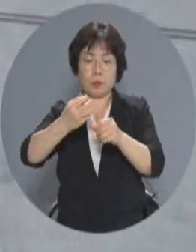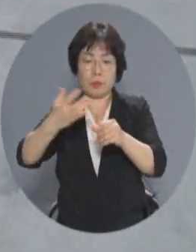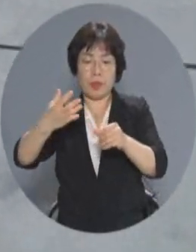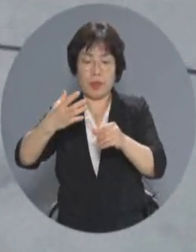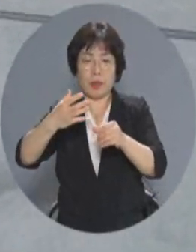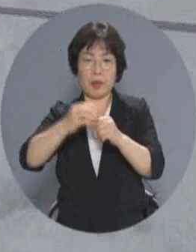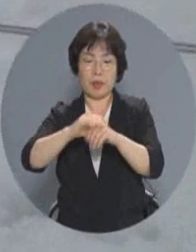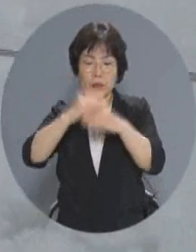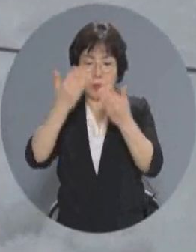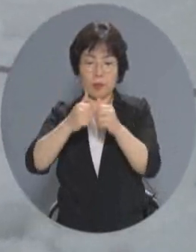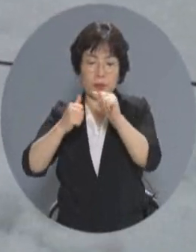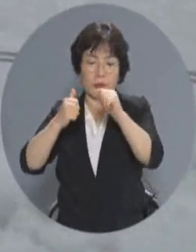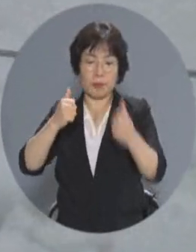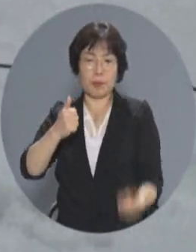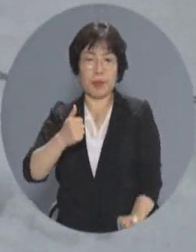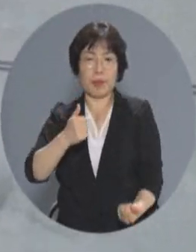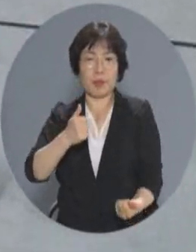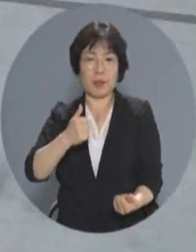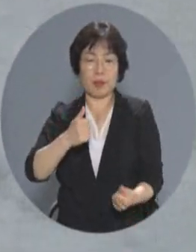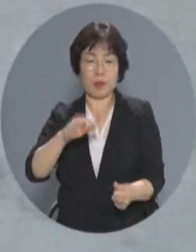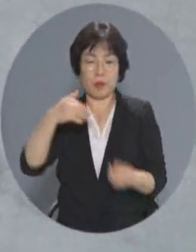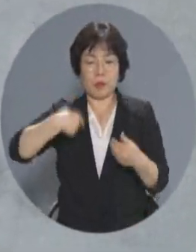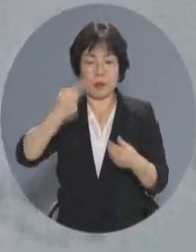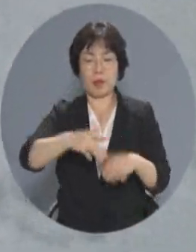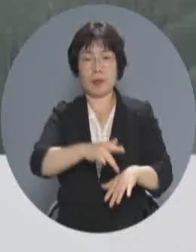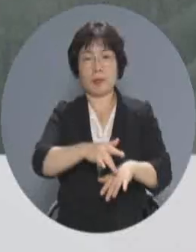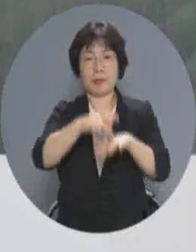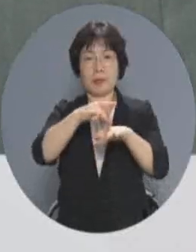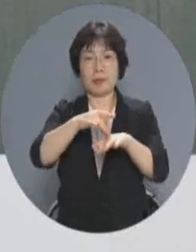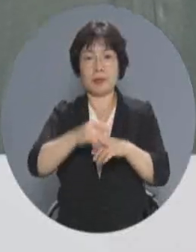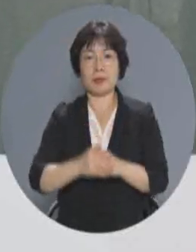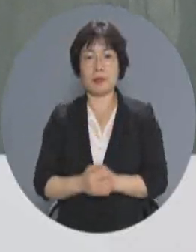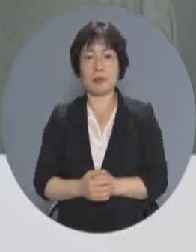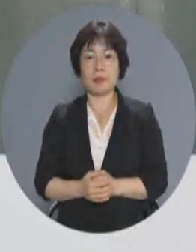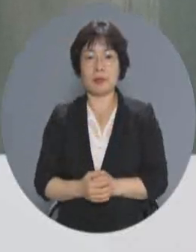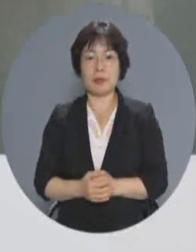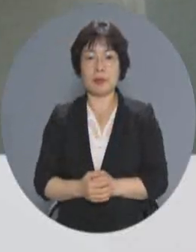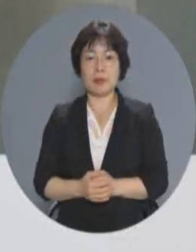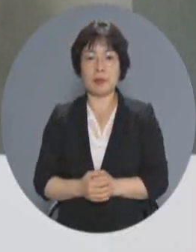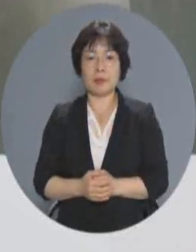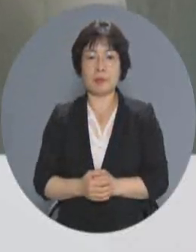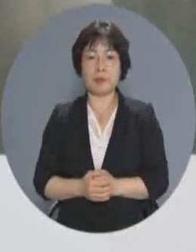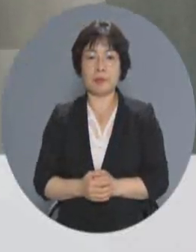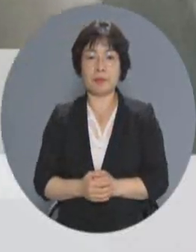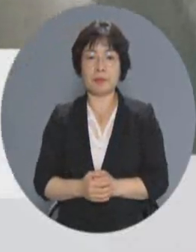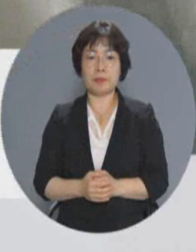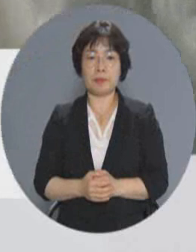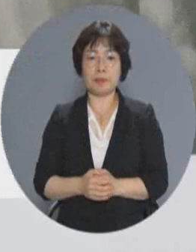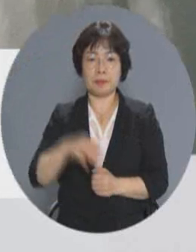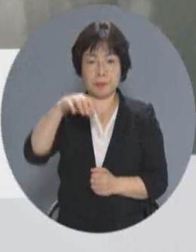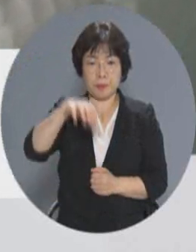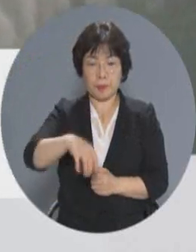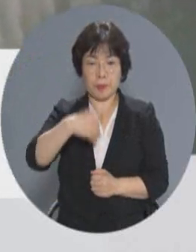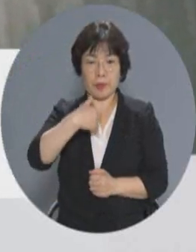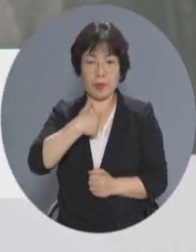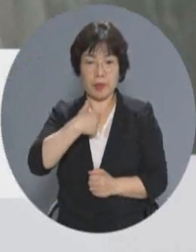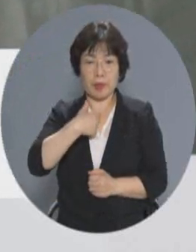바람에 다시 아래로 떨어진 뒤 실종됐습니다. 내가 꼬리라고 하는 그 위치에서 내가